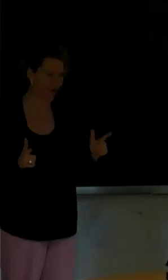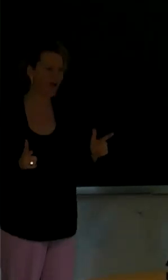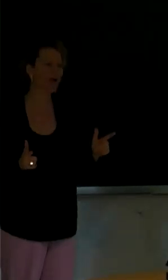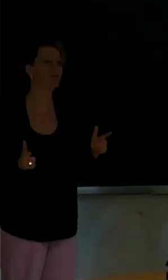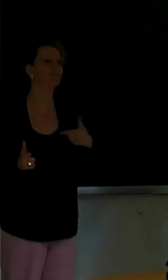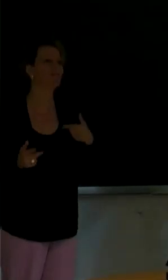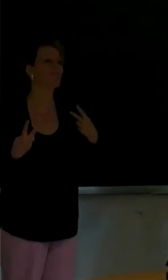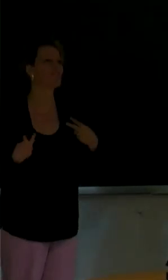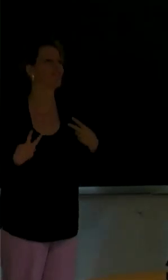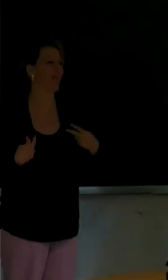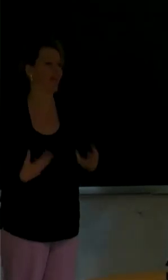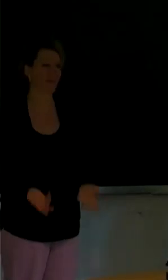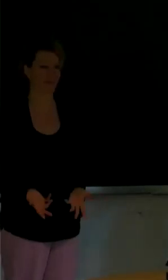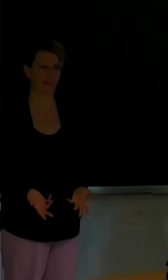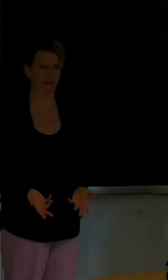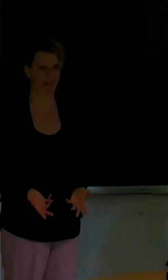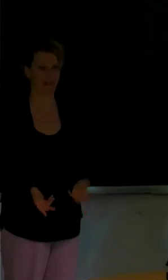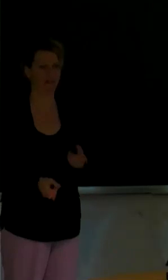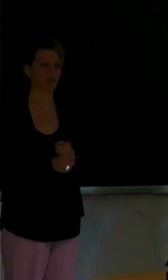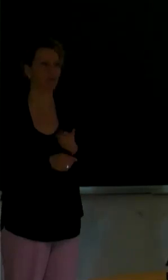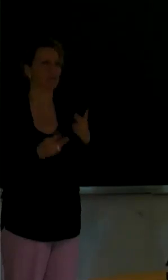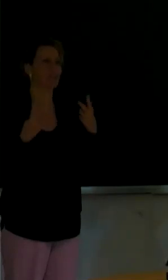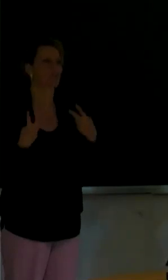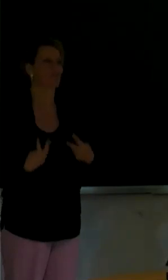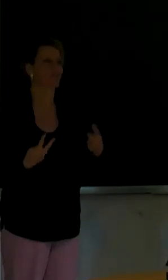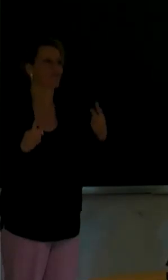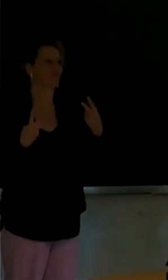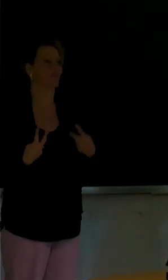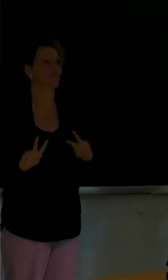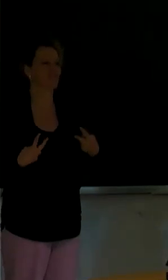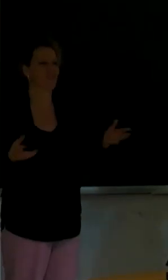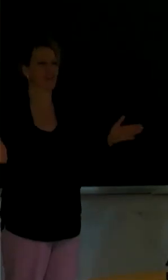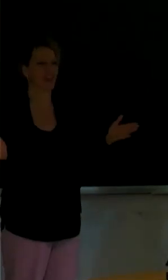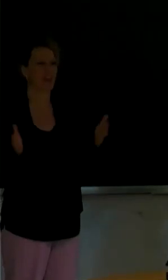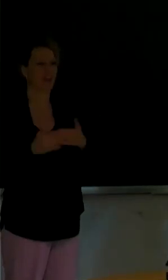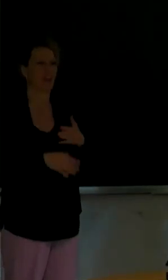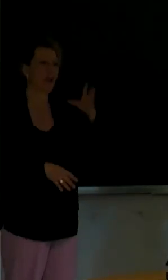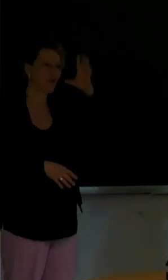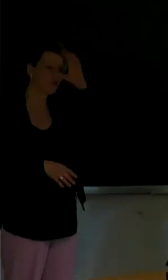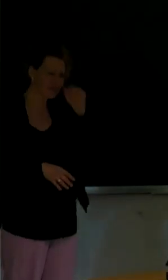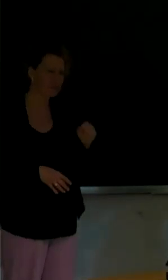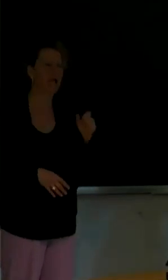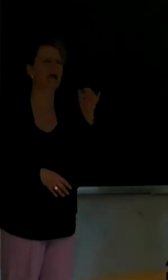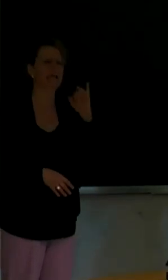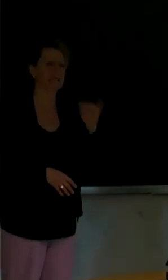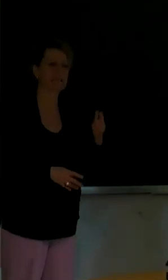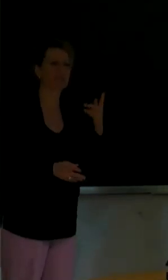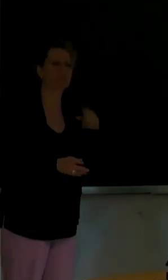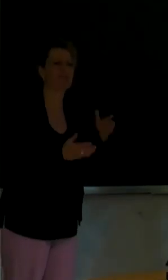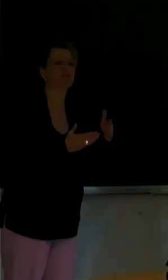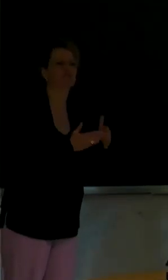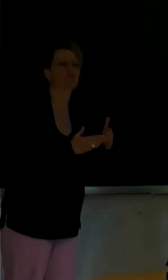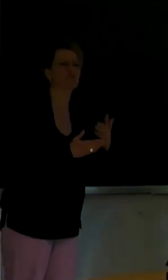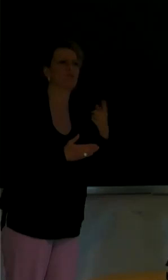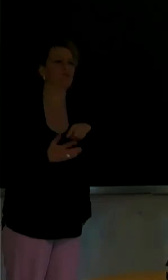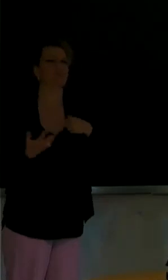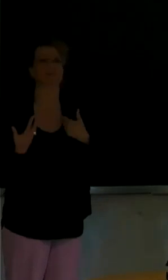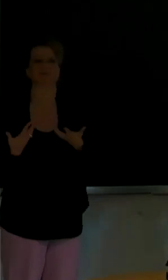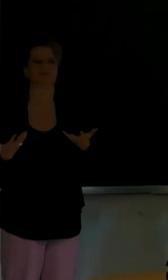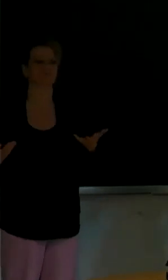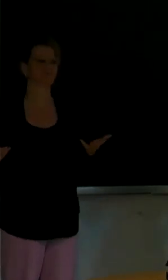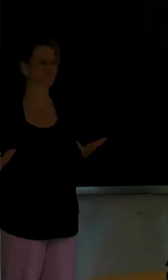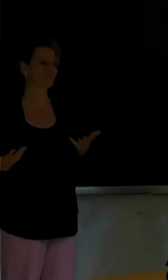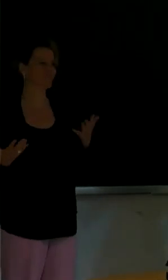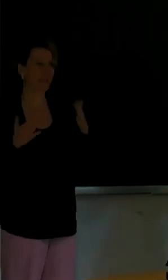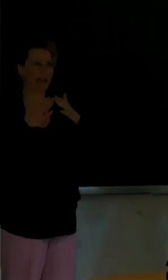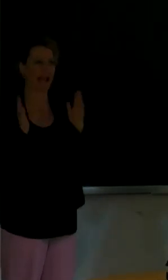vitalità. Vivere l'università non solo come luogo di studio e vi posso dire che effettivamente il dipartimento aiuta in questo senso.